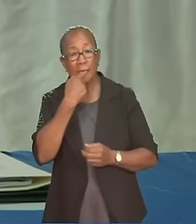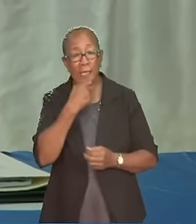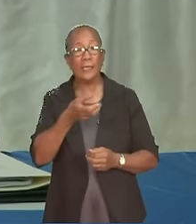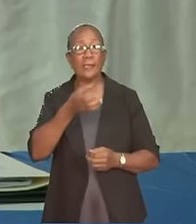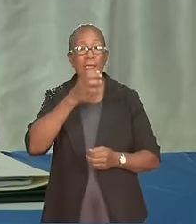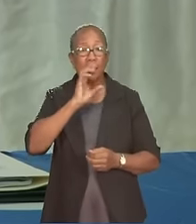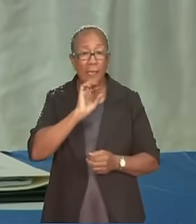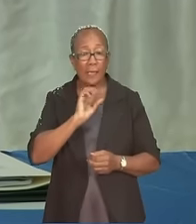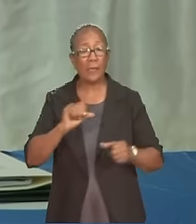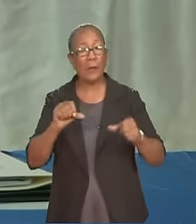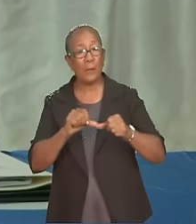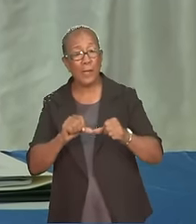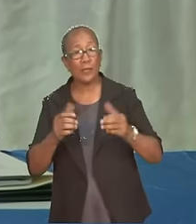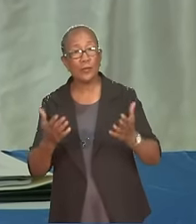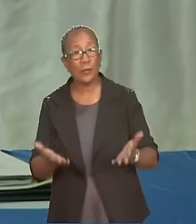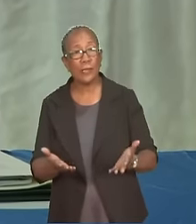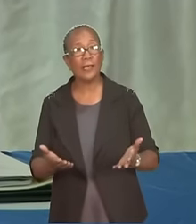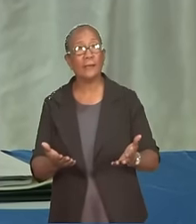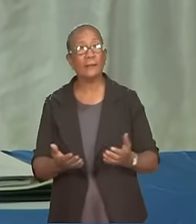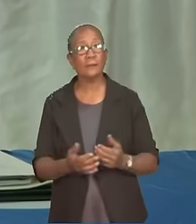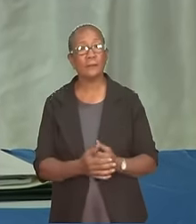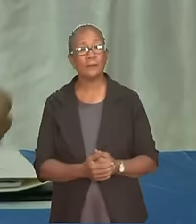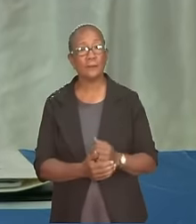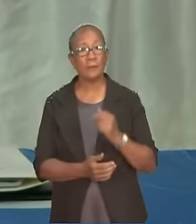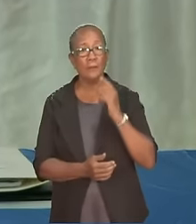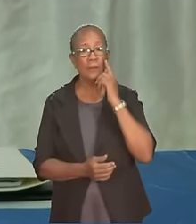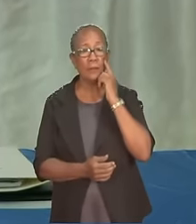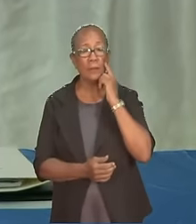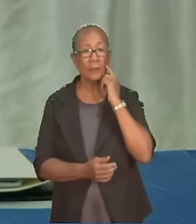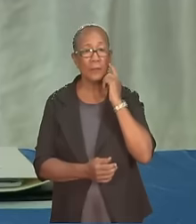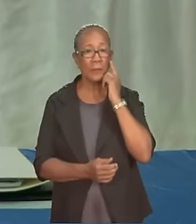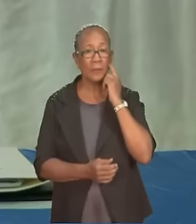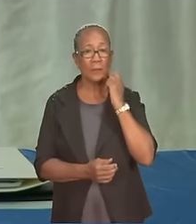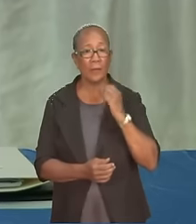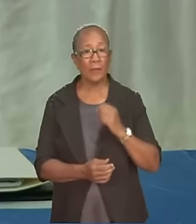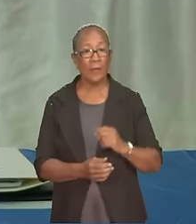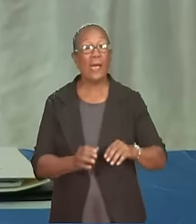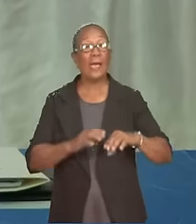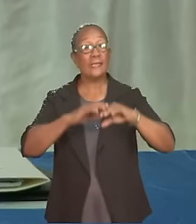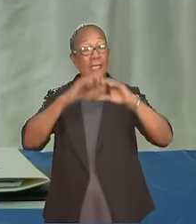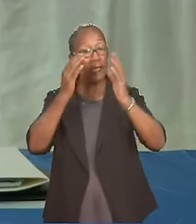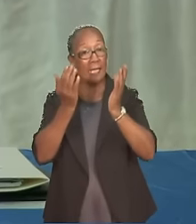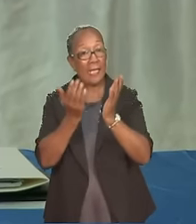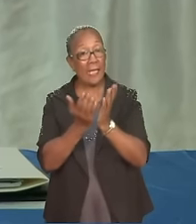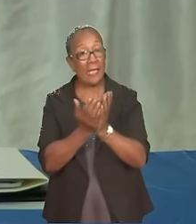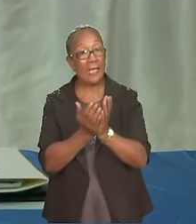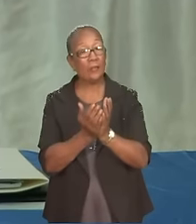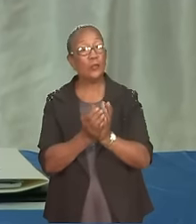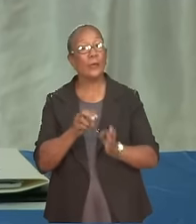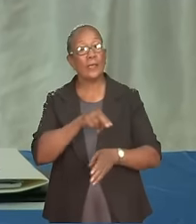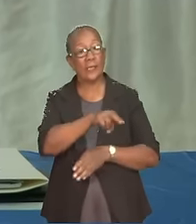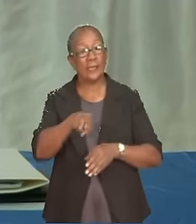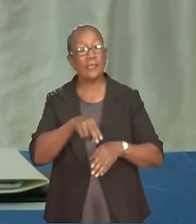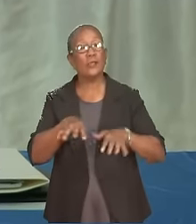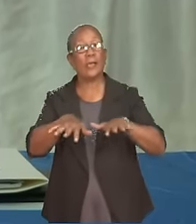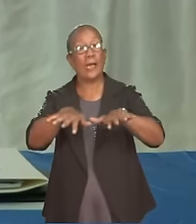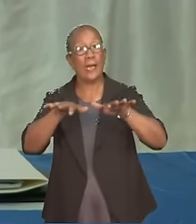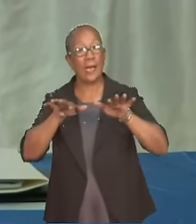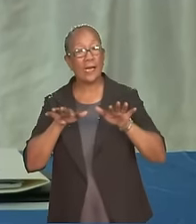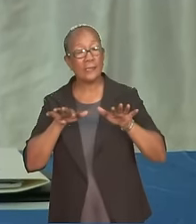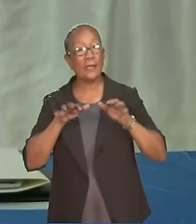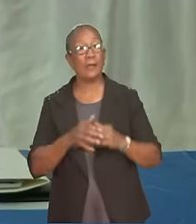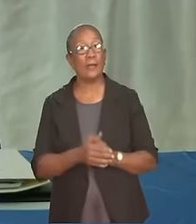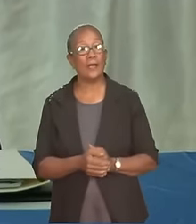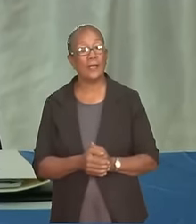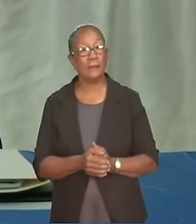je personeel, je diplomatic corps. Er is een hele show geweest in de Nationale Assemblée. Ik wist het echt niet, omdat